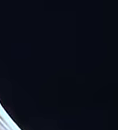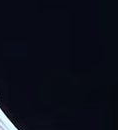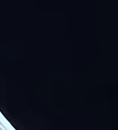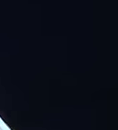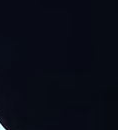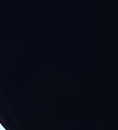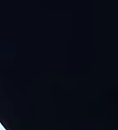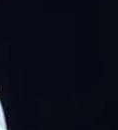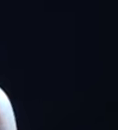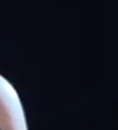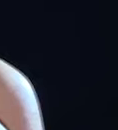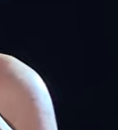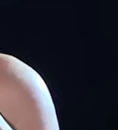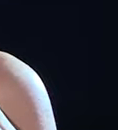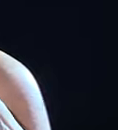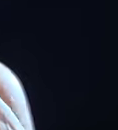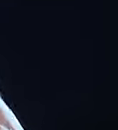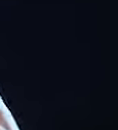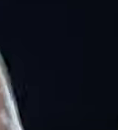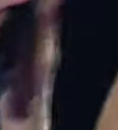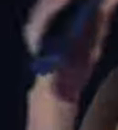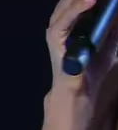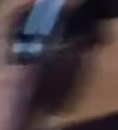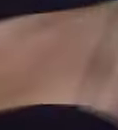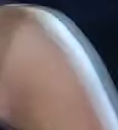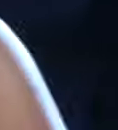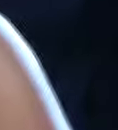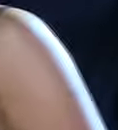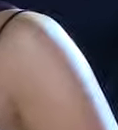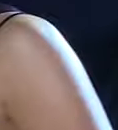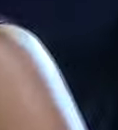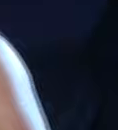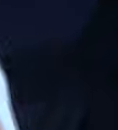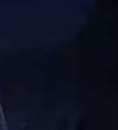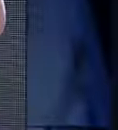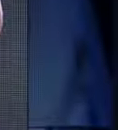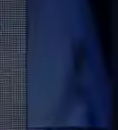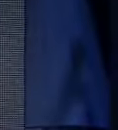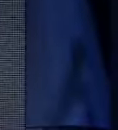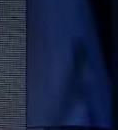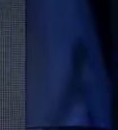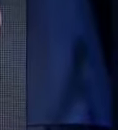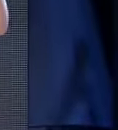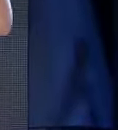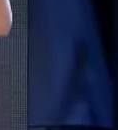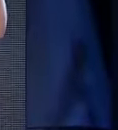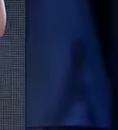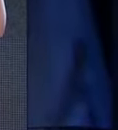z dziewczynami. Trzymam niesamowicie za nie kciuki. My również trzymamy kciuki. Wiolu, a dwa słowa jeszcze na